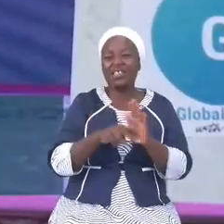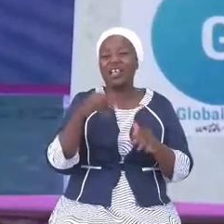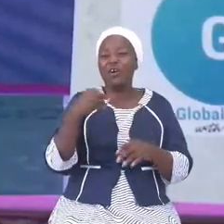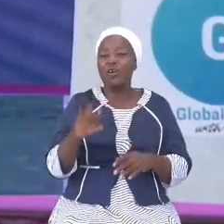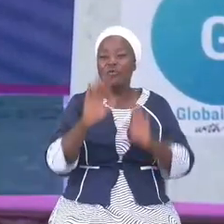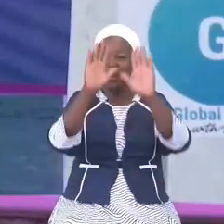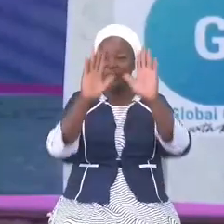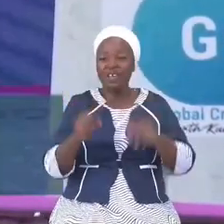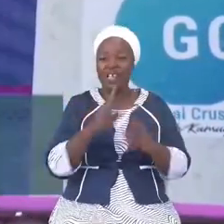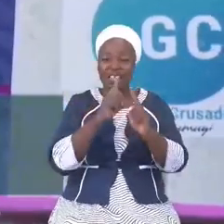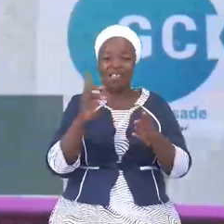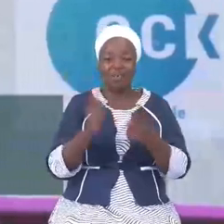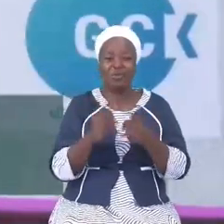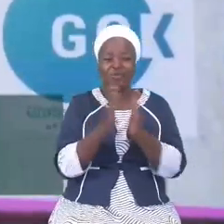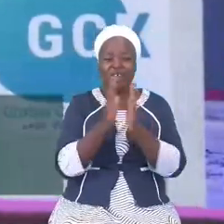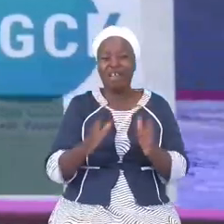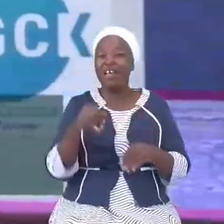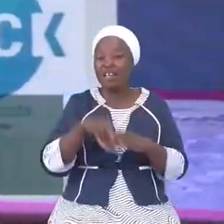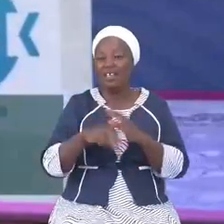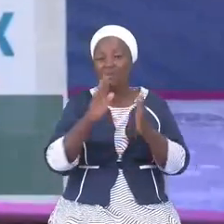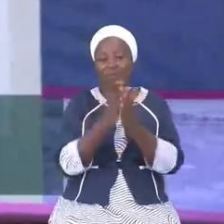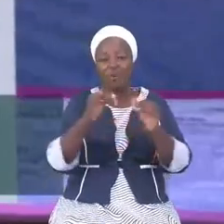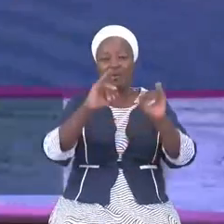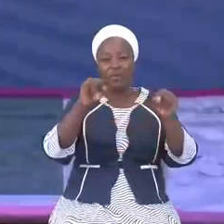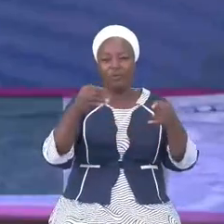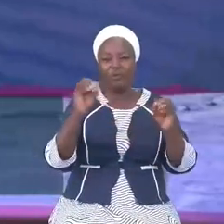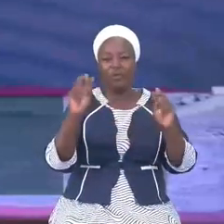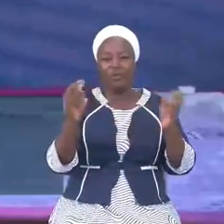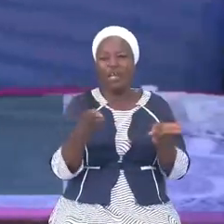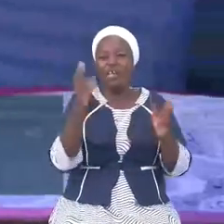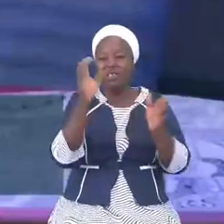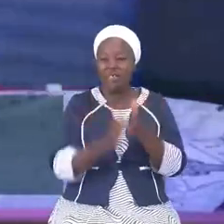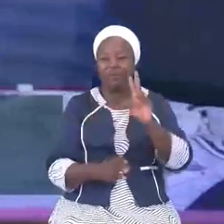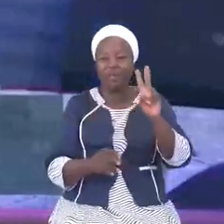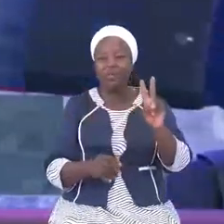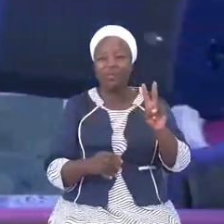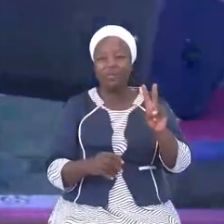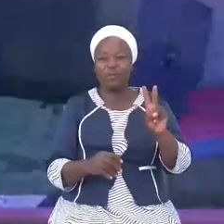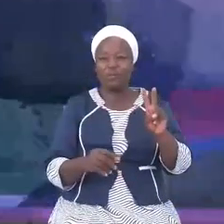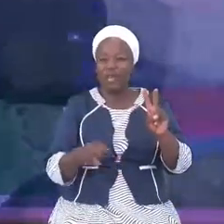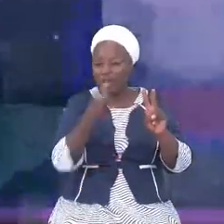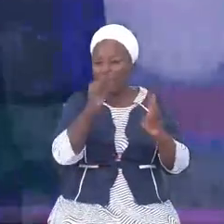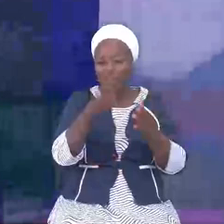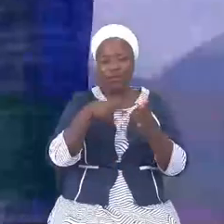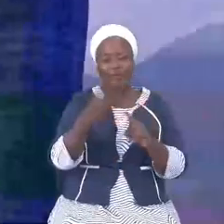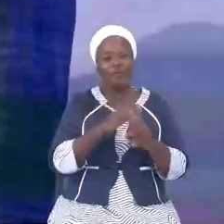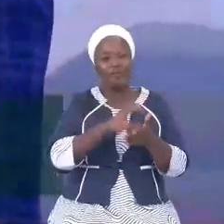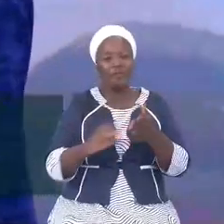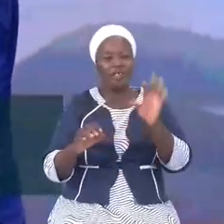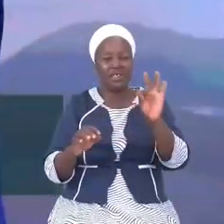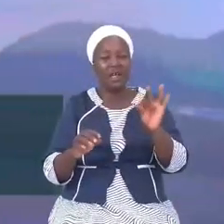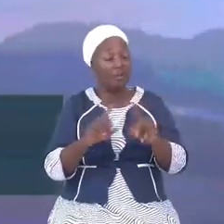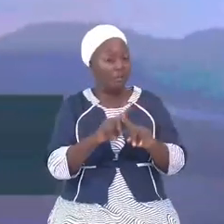merveilleux à la prière. En Jonas 2. Jonas 2, verset 10. Pour